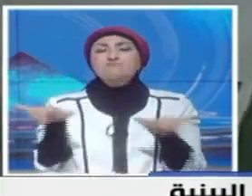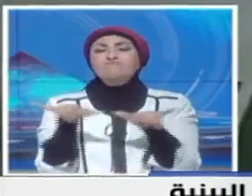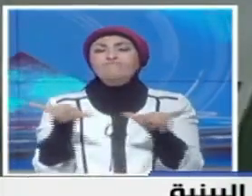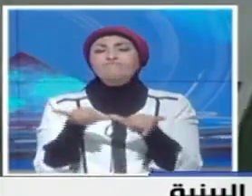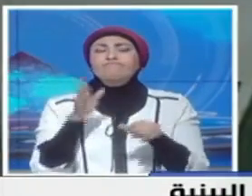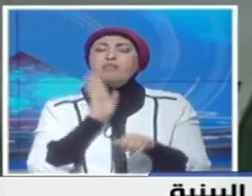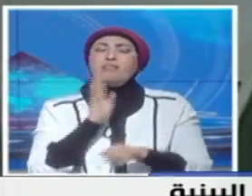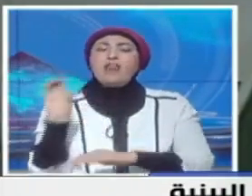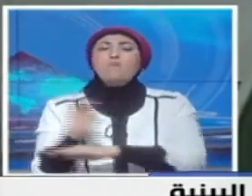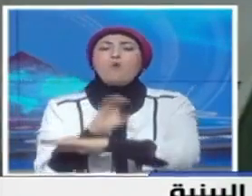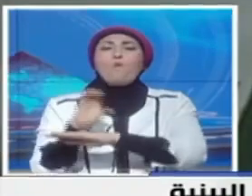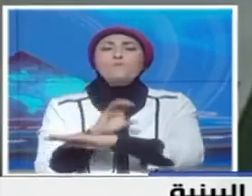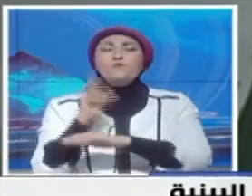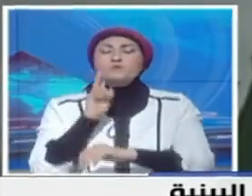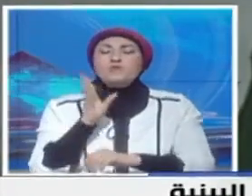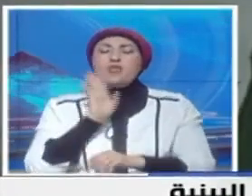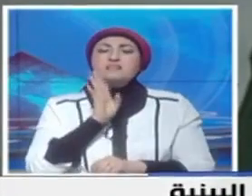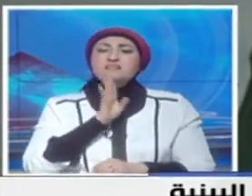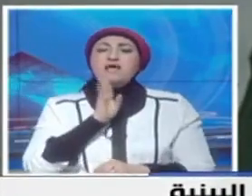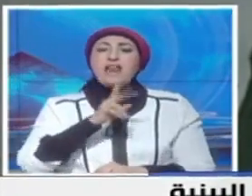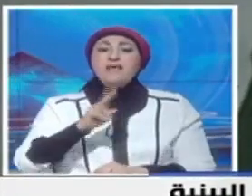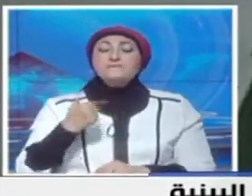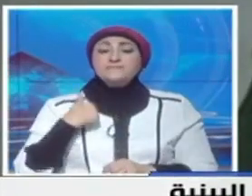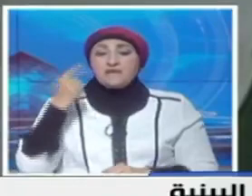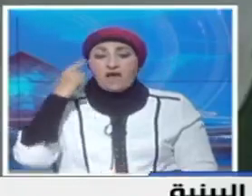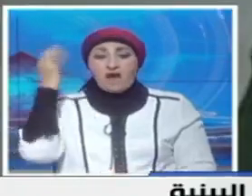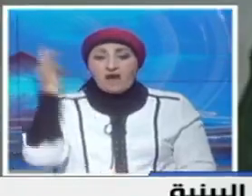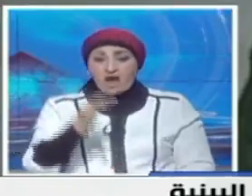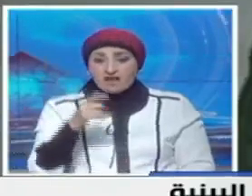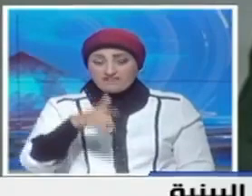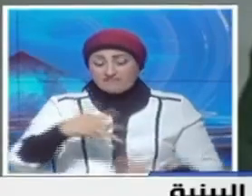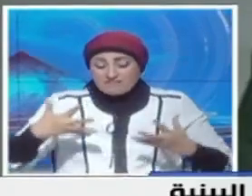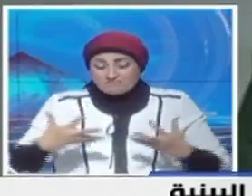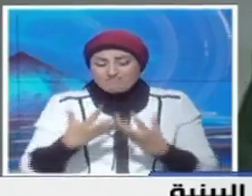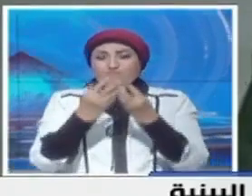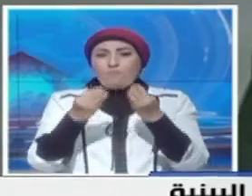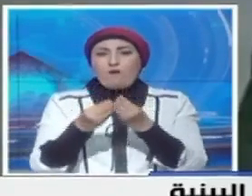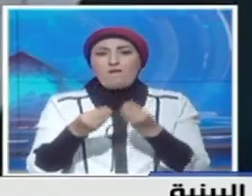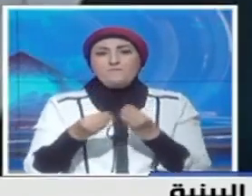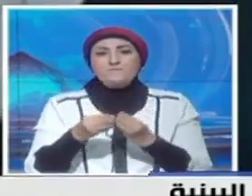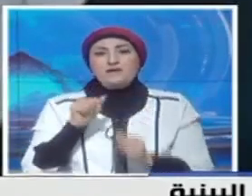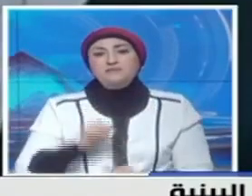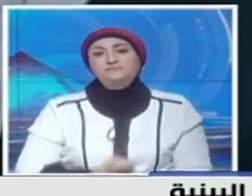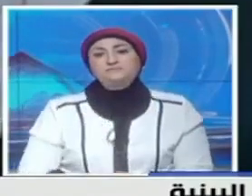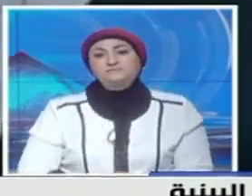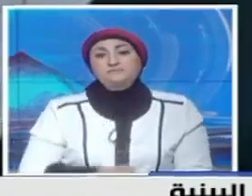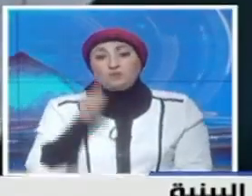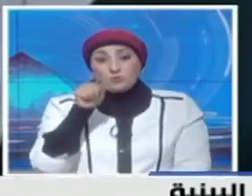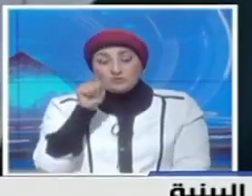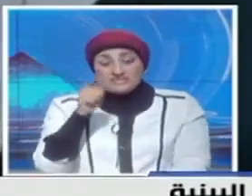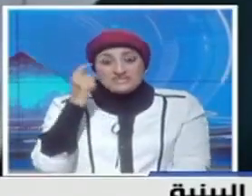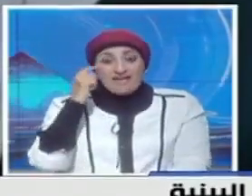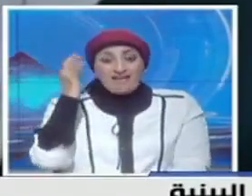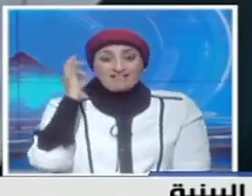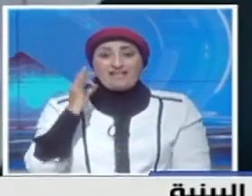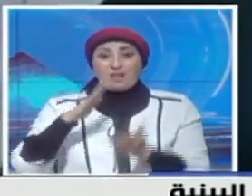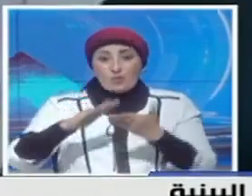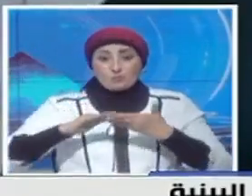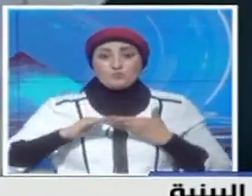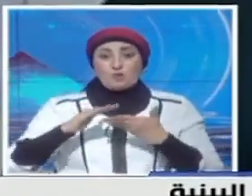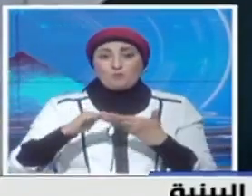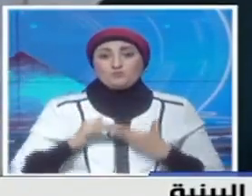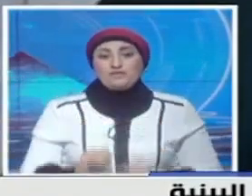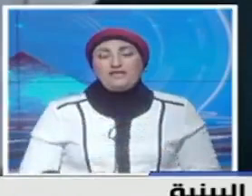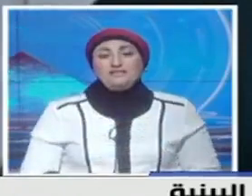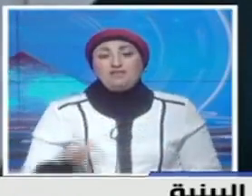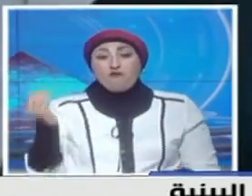لذوي الإعاقة. هنا هو احنا بنعمل ايه؟ بنعمل تكامل للعلوم وبعضها البعض، ودي تقدر تفيدنا في ان احنا